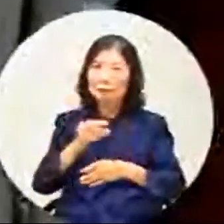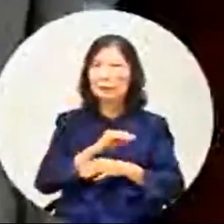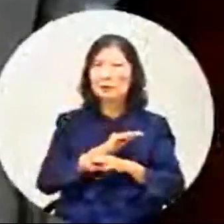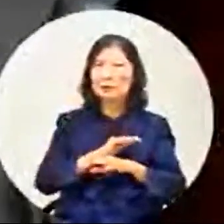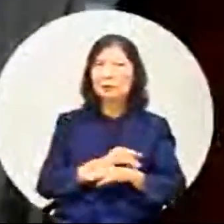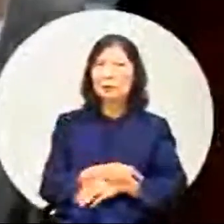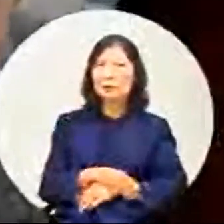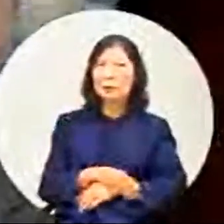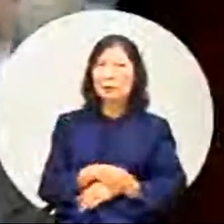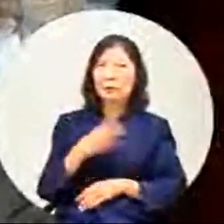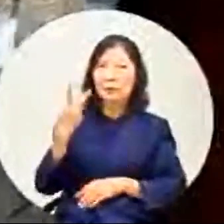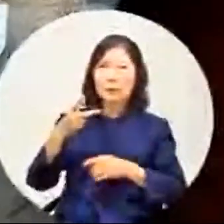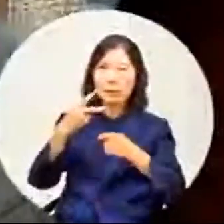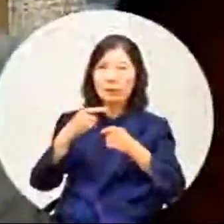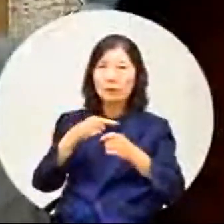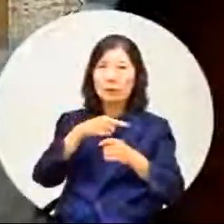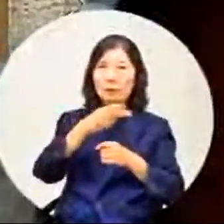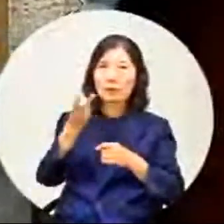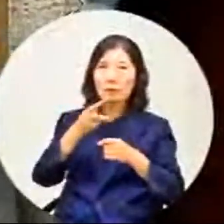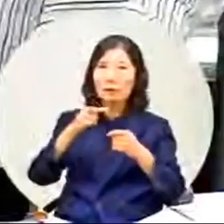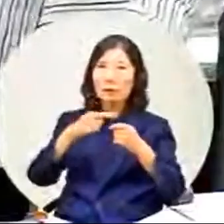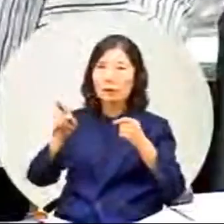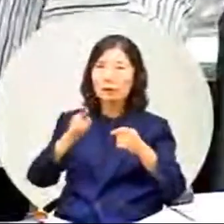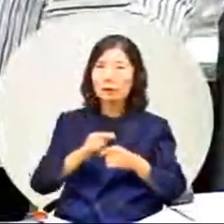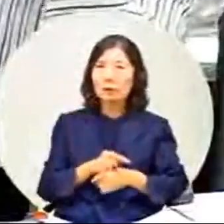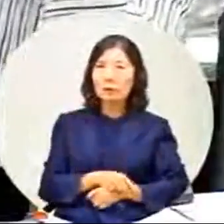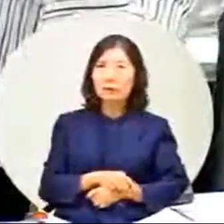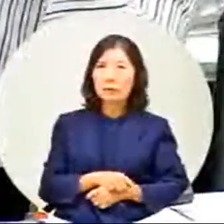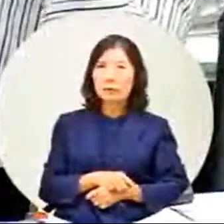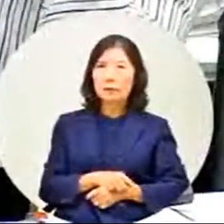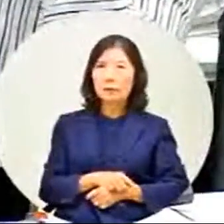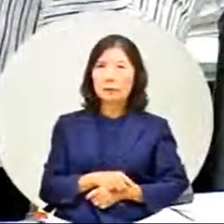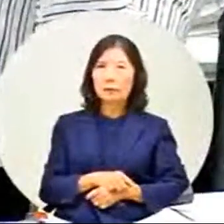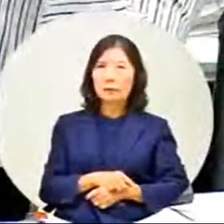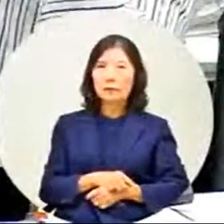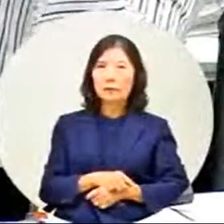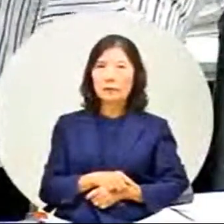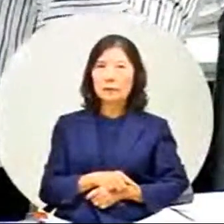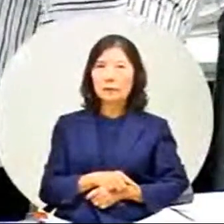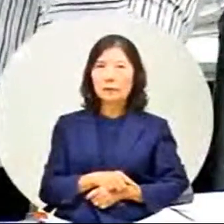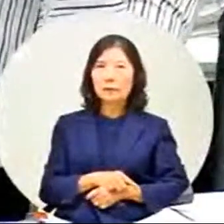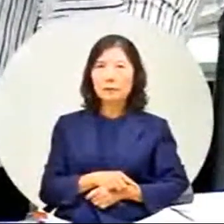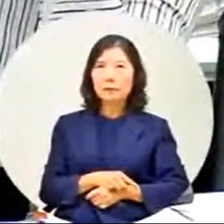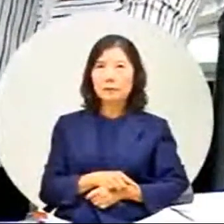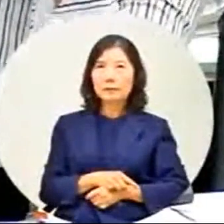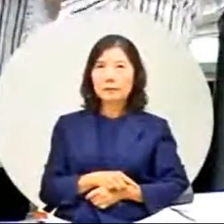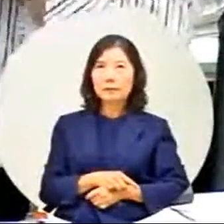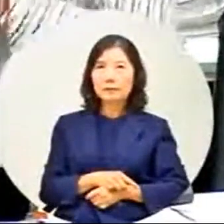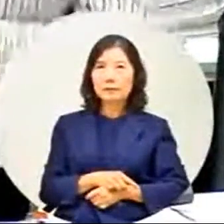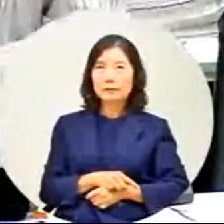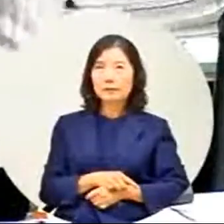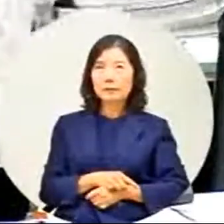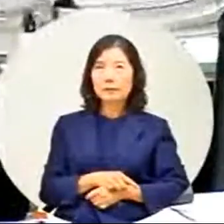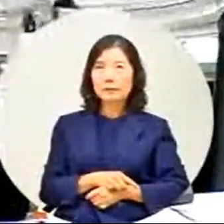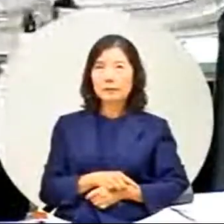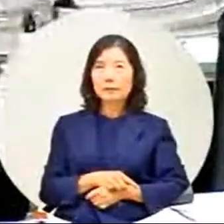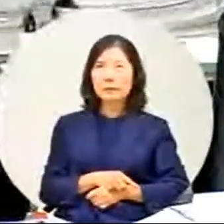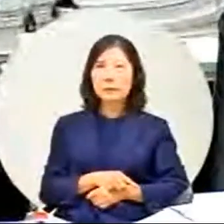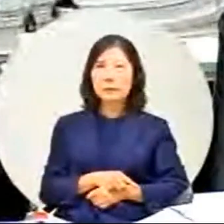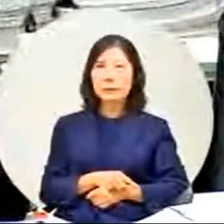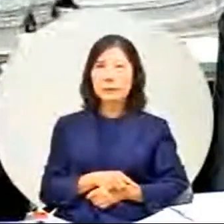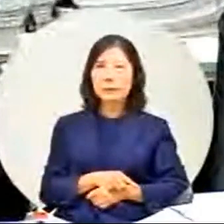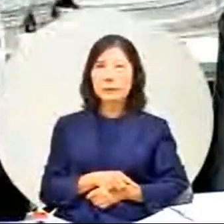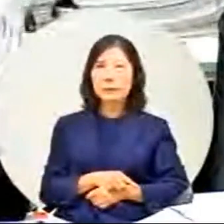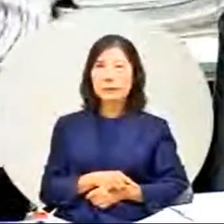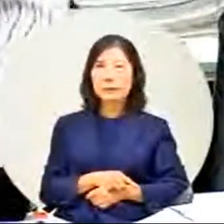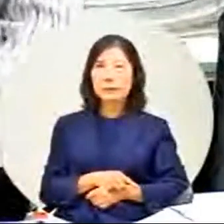再给两位议员一分钟。 把课本看清楚，里面把捷运局的所有的缺失写得清清楚楚。 好，